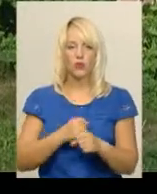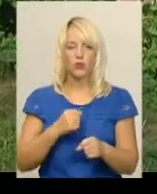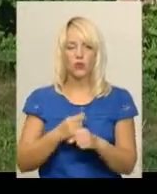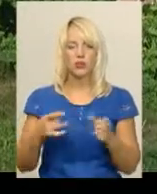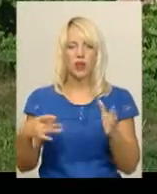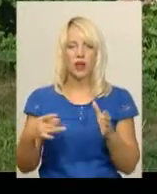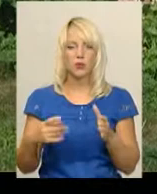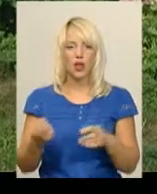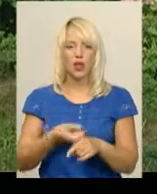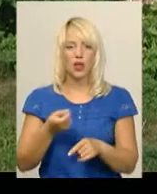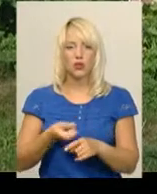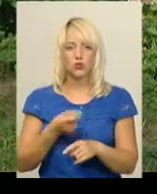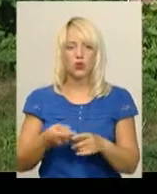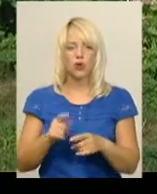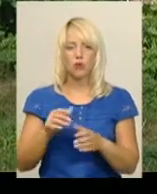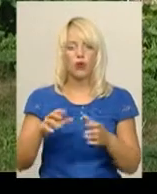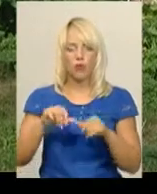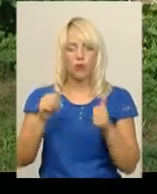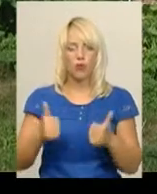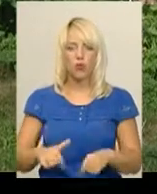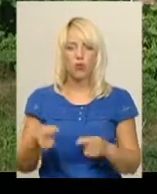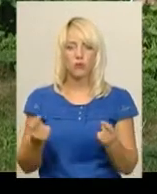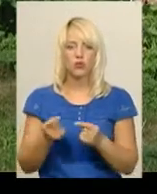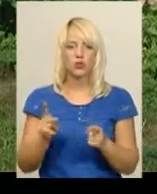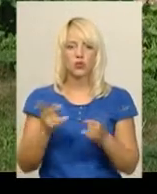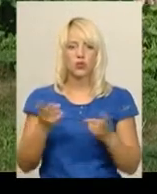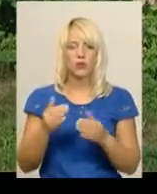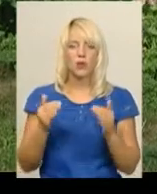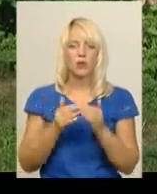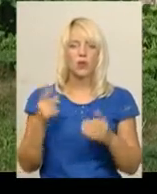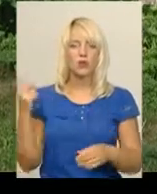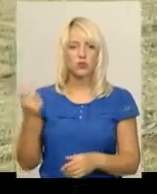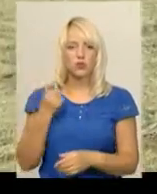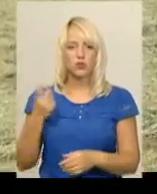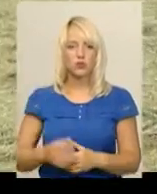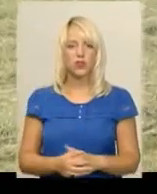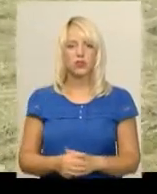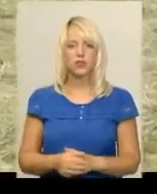гарбузи, і картопля, і буряки, і пшениця – все те, що потрібно в домашньому господарстві.